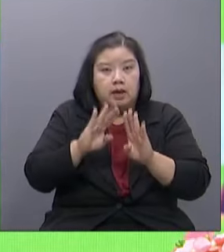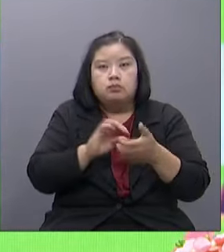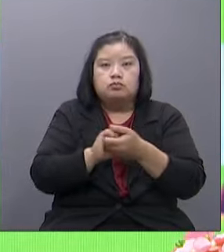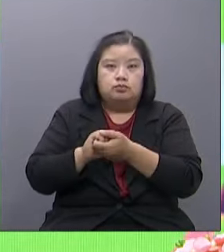ค่ะคุณผู้ชม